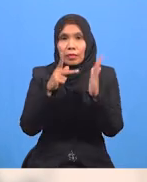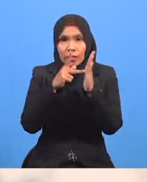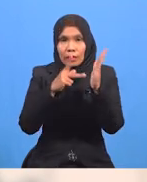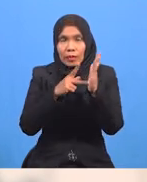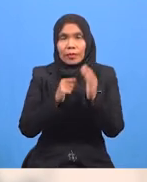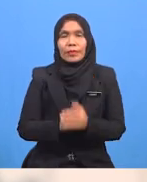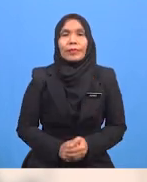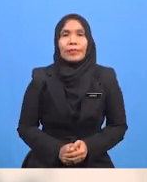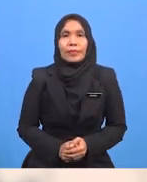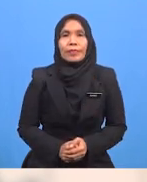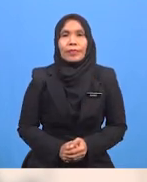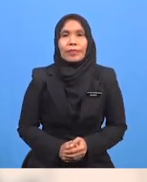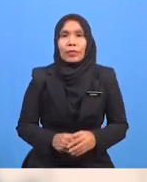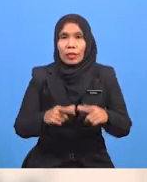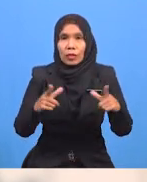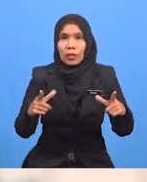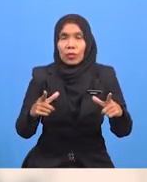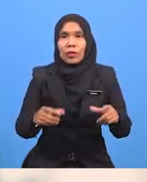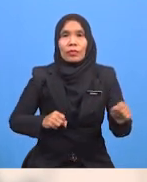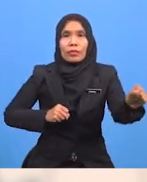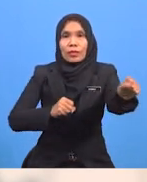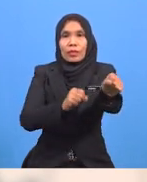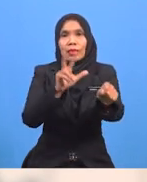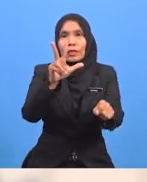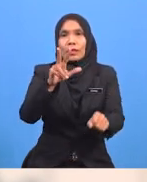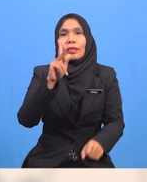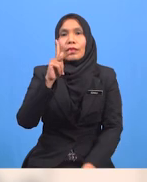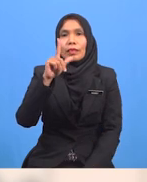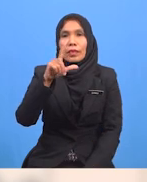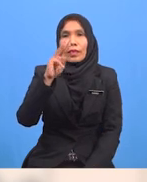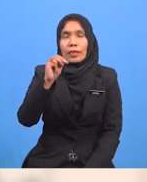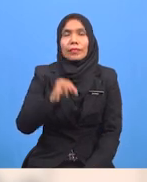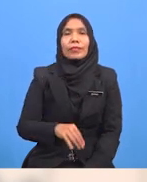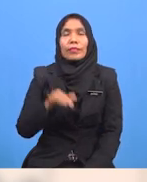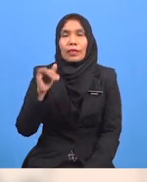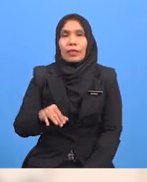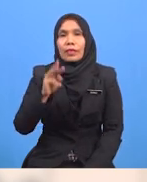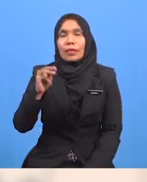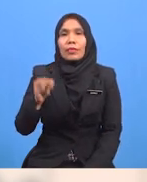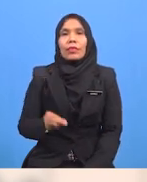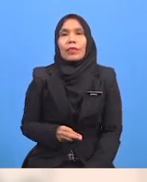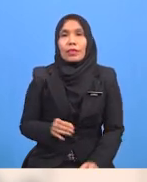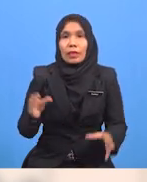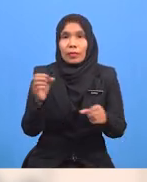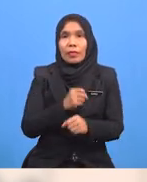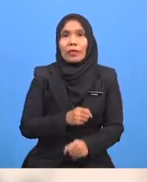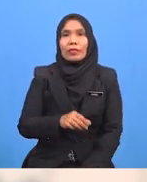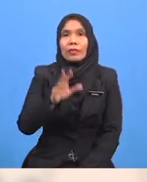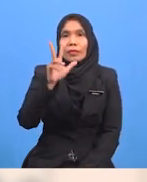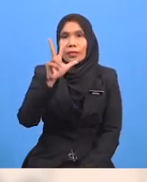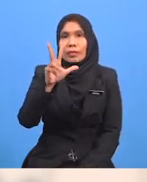dengan menggunakan kalkulator luas segitiga KLM yang murid-murid akan peroleh ialah